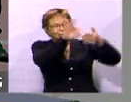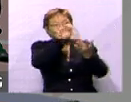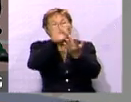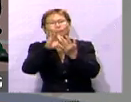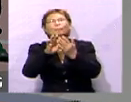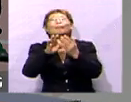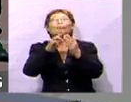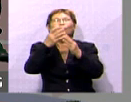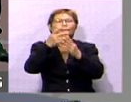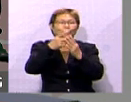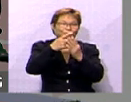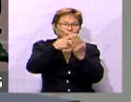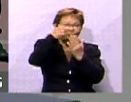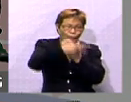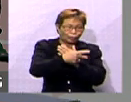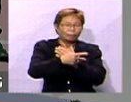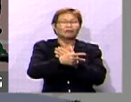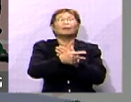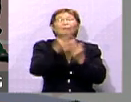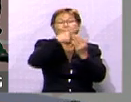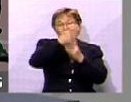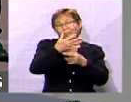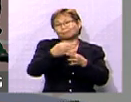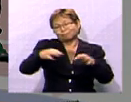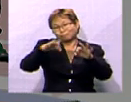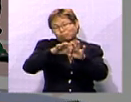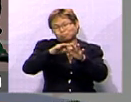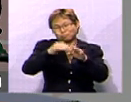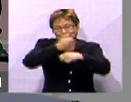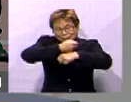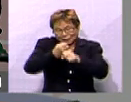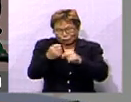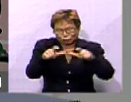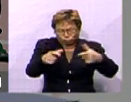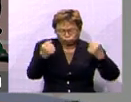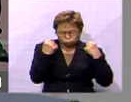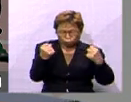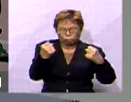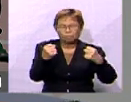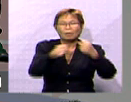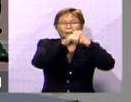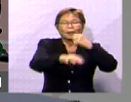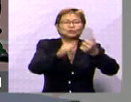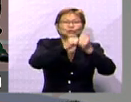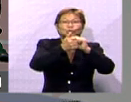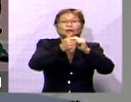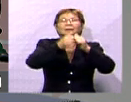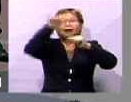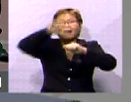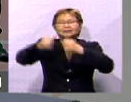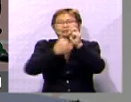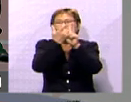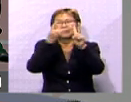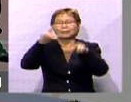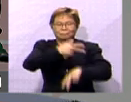program Podium. Baginya, program itu penting untuk membentuk skuad yang mantap bagi menghadapi kempen Sukan Asia 2018